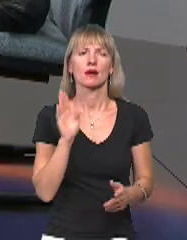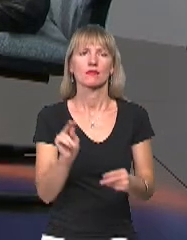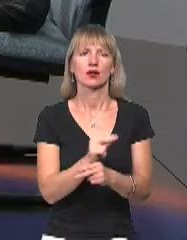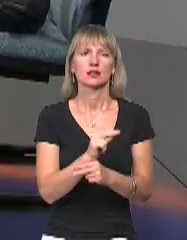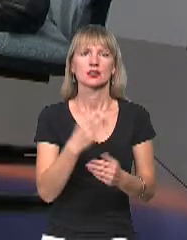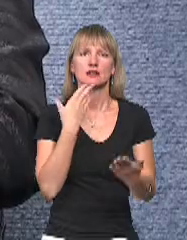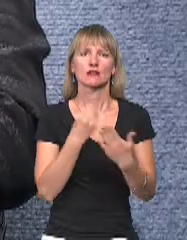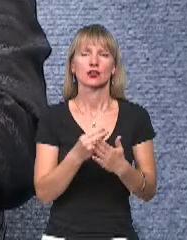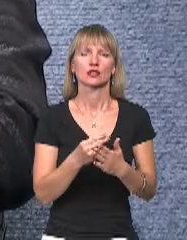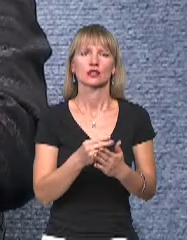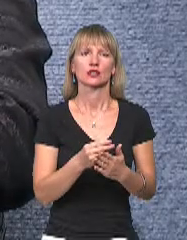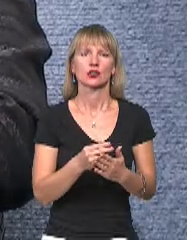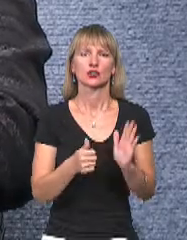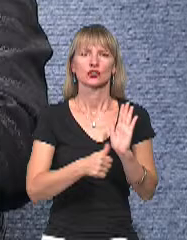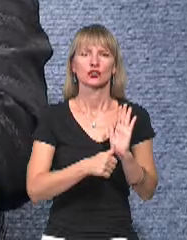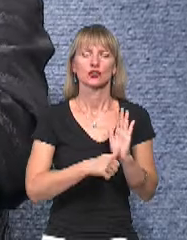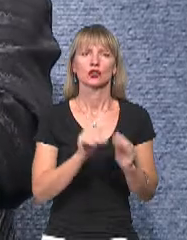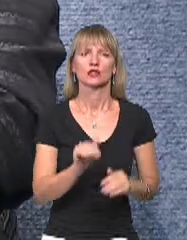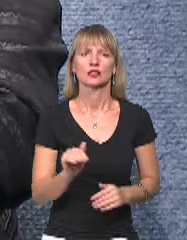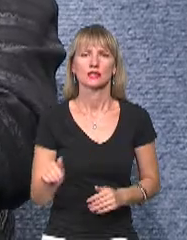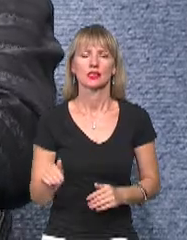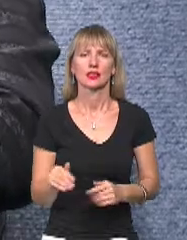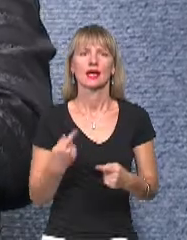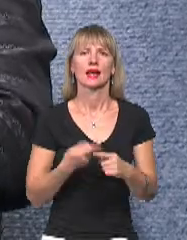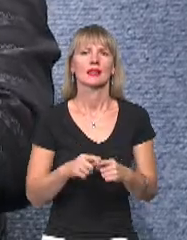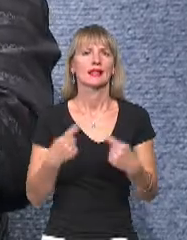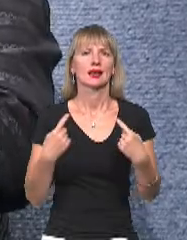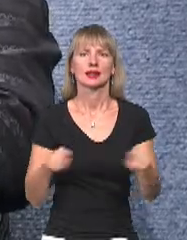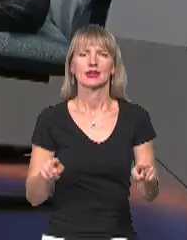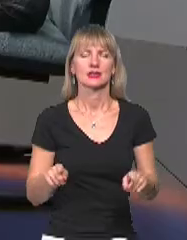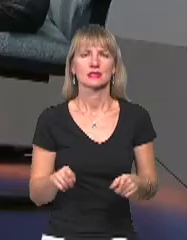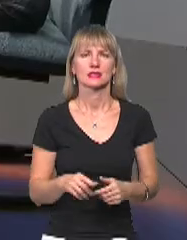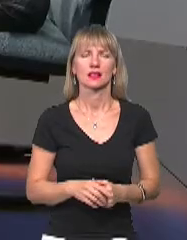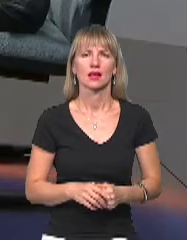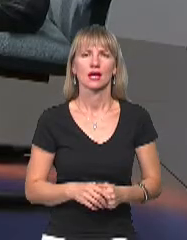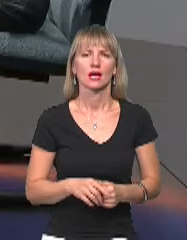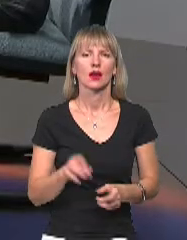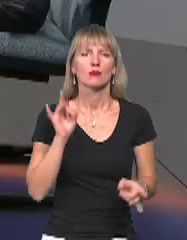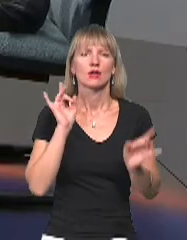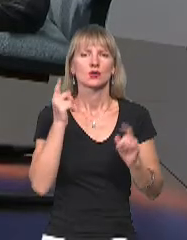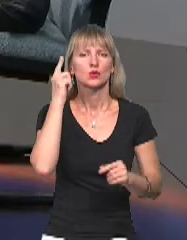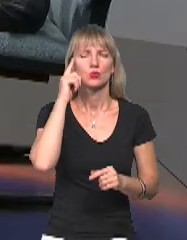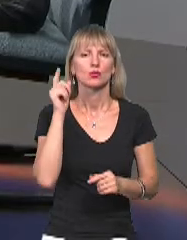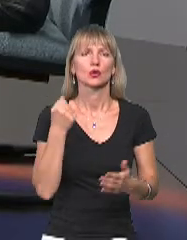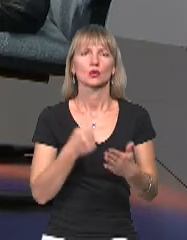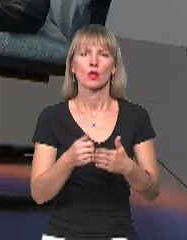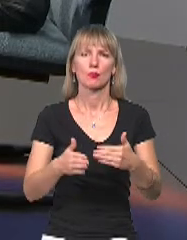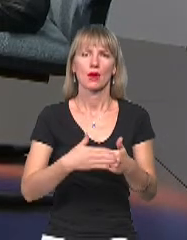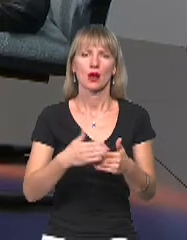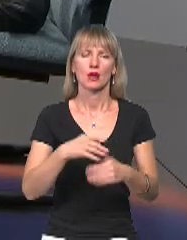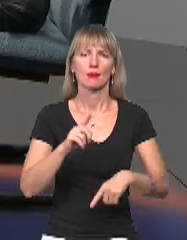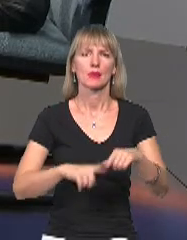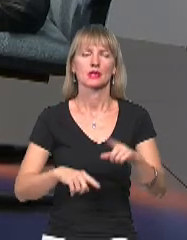виховує власних шістьох вона дітей. Вона власних виховує. Так. Різна річ. Так. Але, ми говоримо зараз про тих... Прозвучала в неї думка щодо покарання